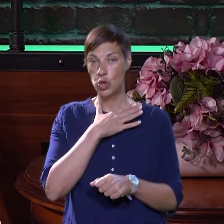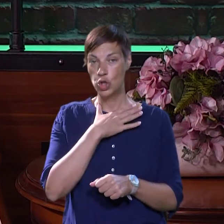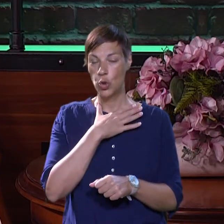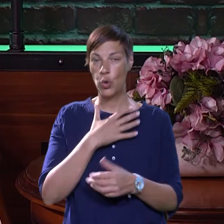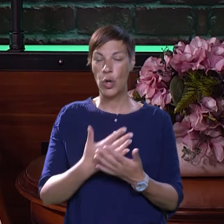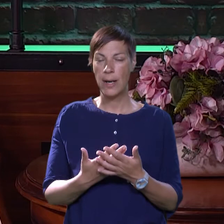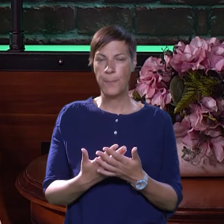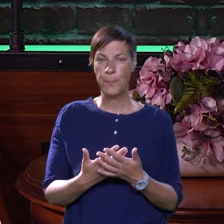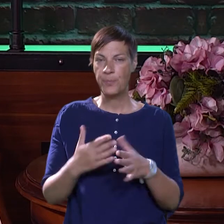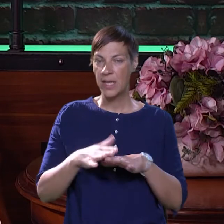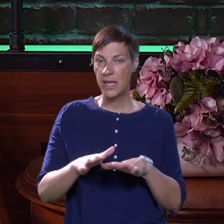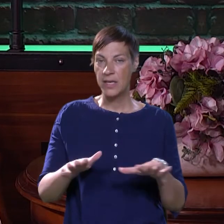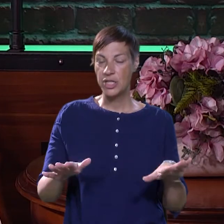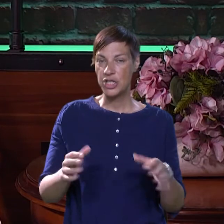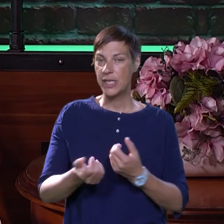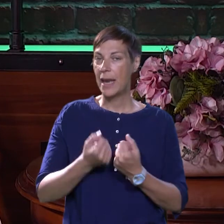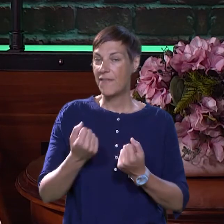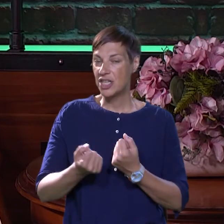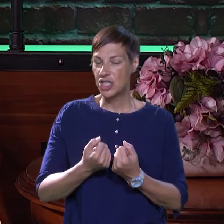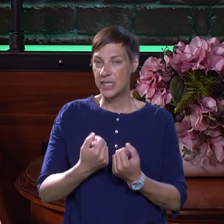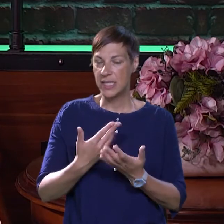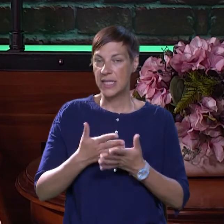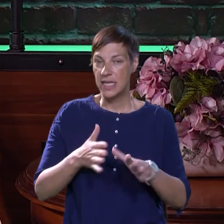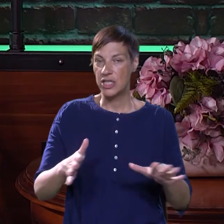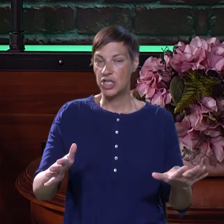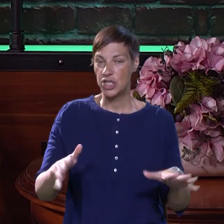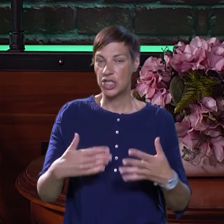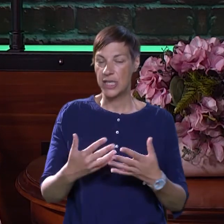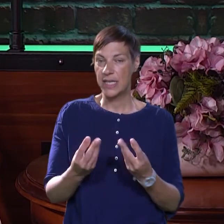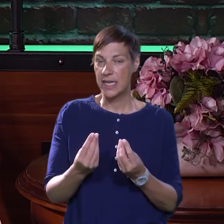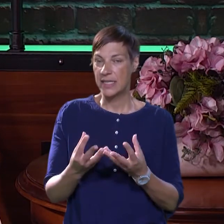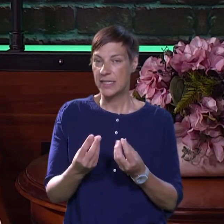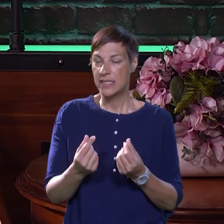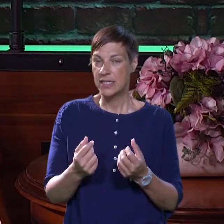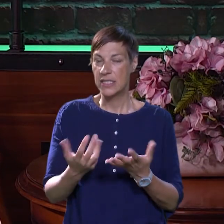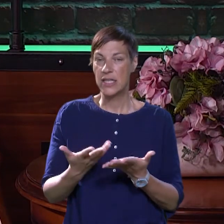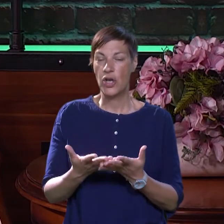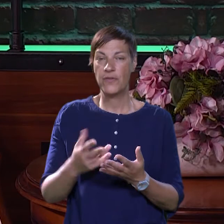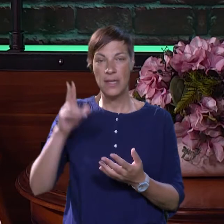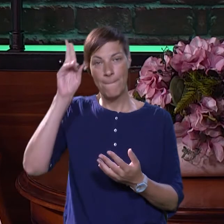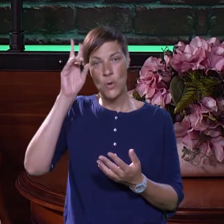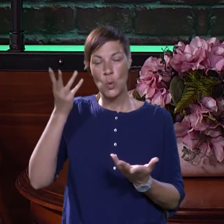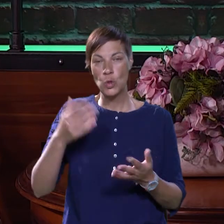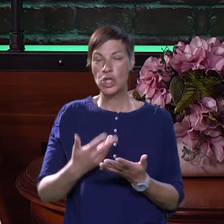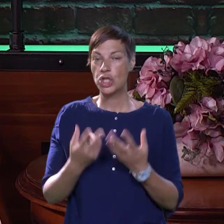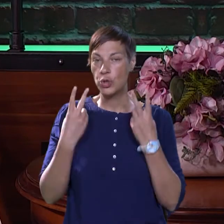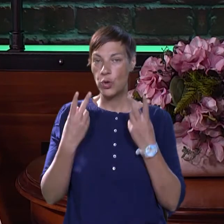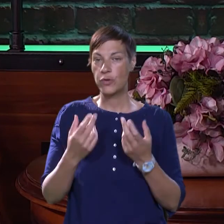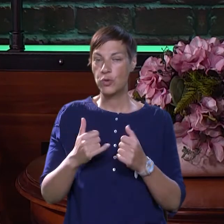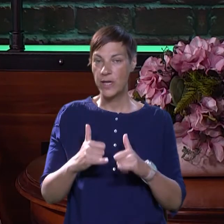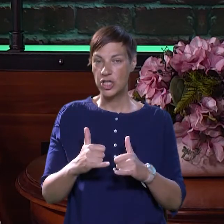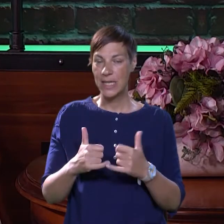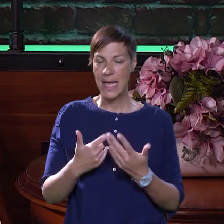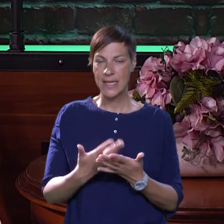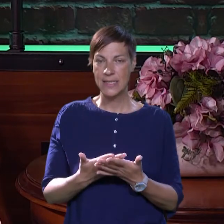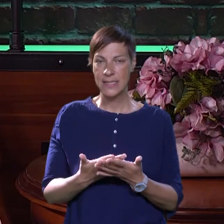školi ili šire svoje vještine, šire svoje soft skills koje su danas jako važne i ne